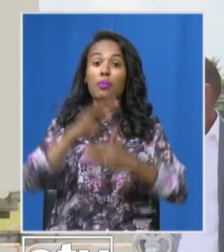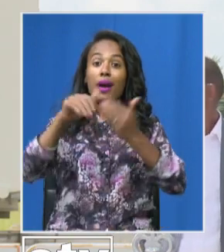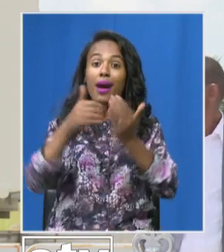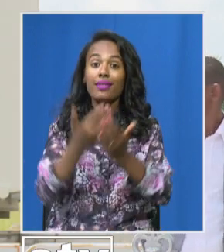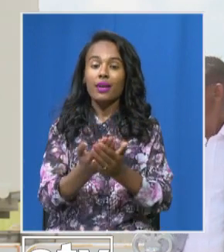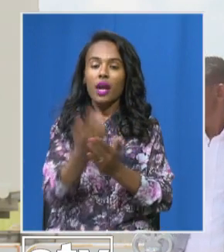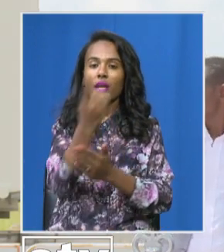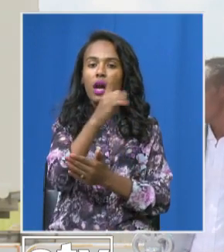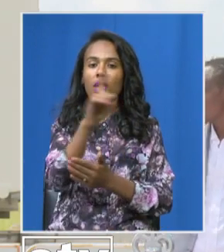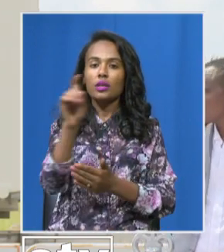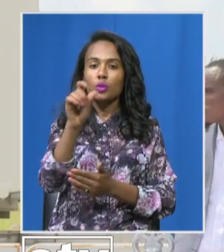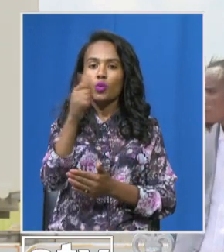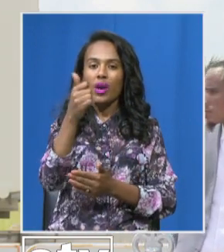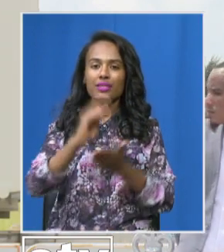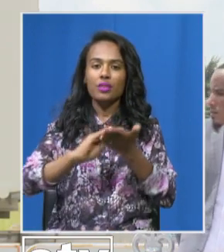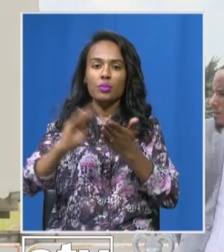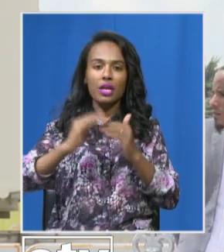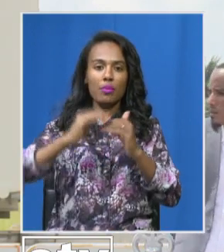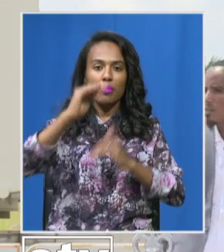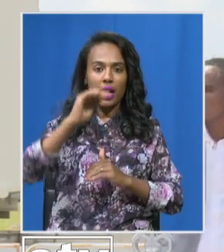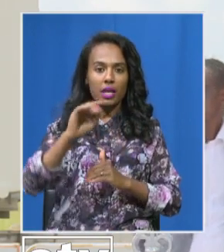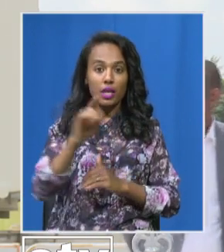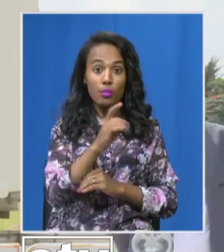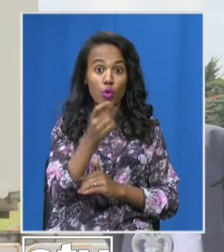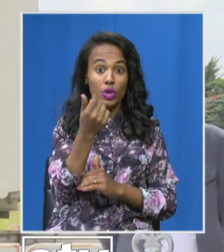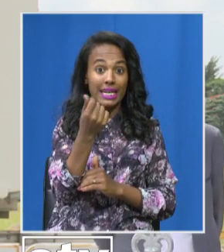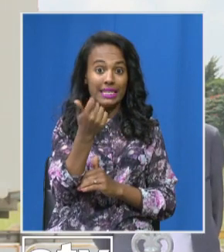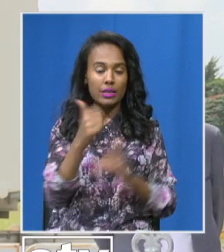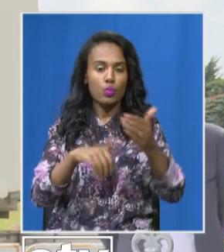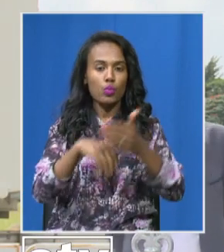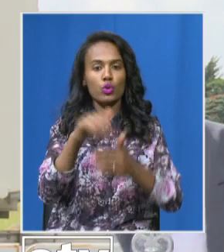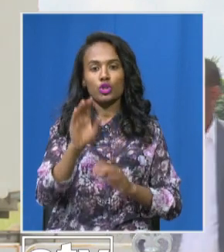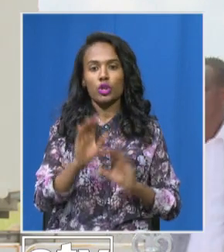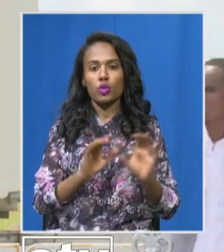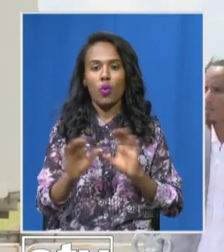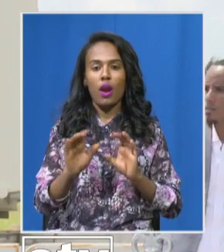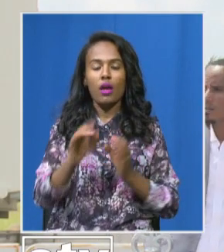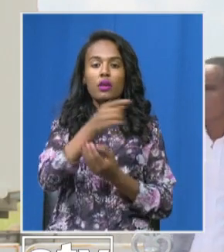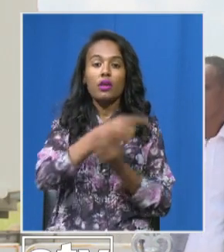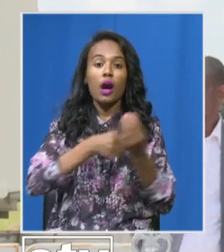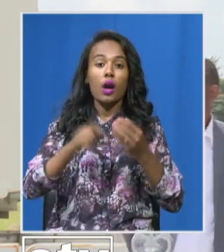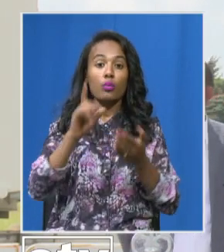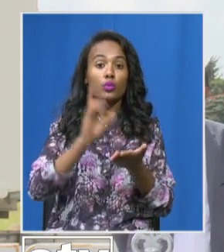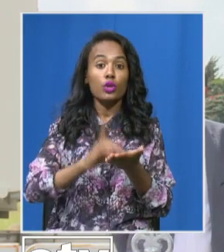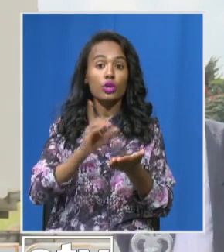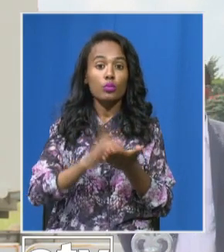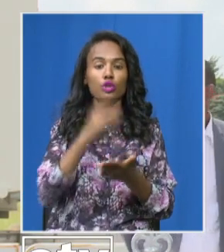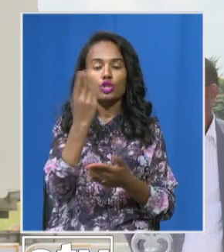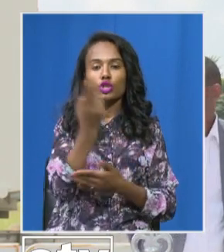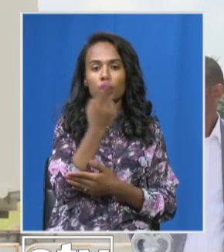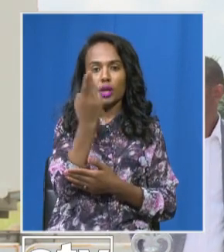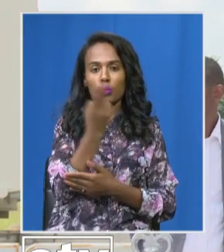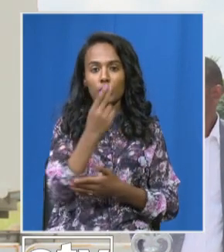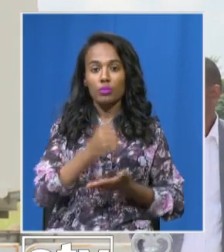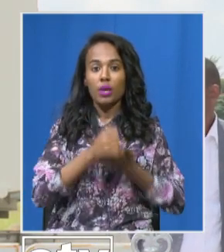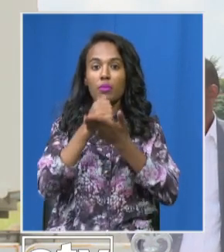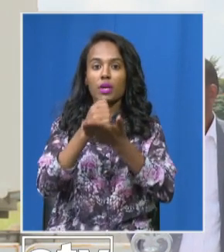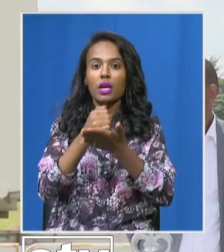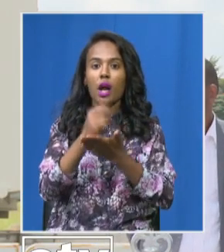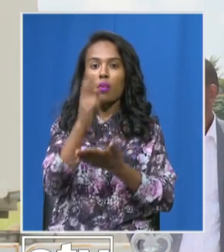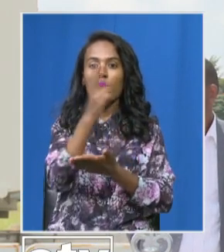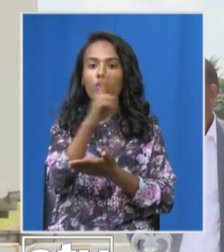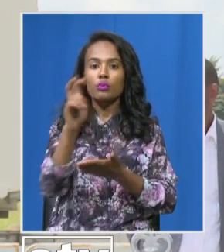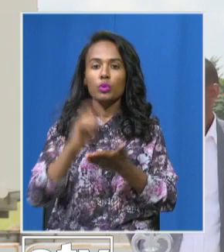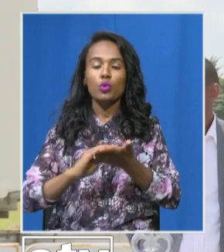በአጠቃላይ ከ110 ሚሊዮን ብር በላይ የሚሆን ገንዘብ ወጪ ተደርጎበታል። የአካባቢው ከተሞች እንዲጠቀሙበትም የሚረዳ